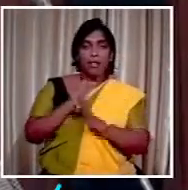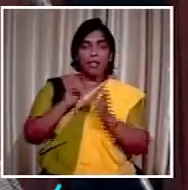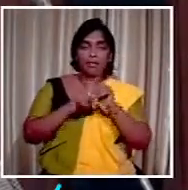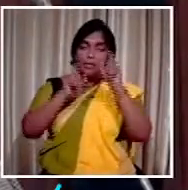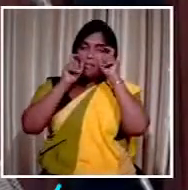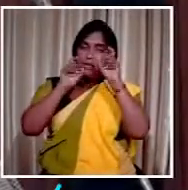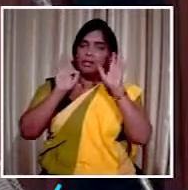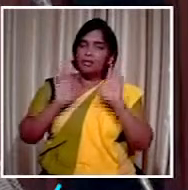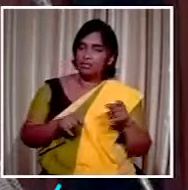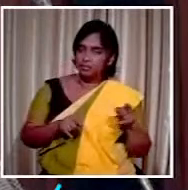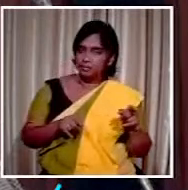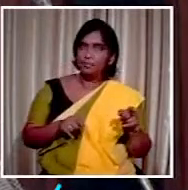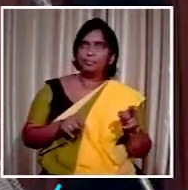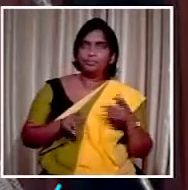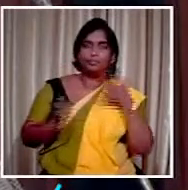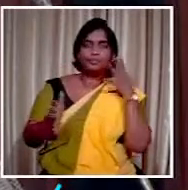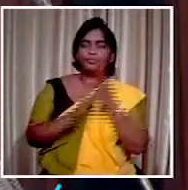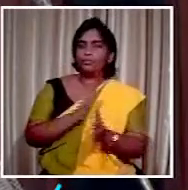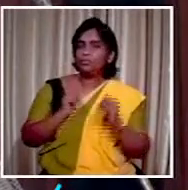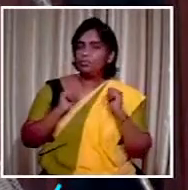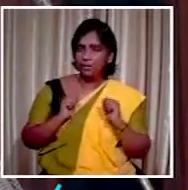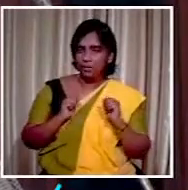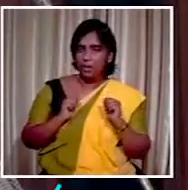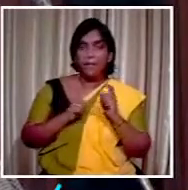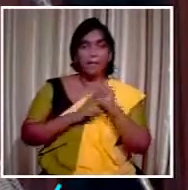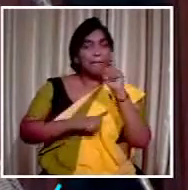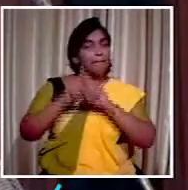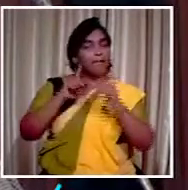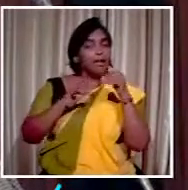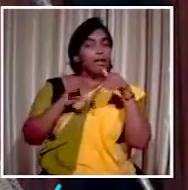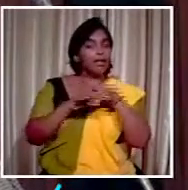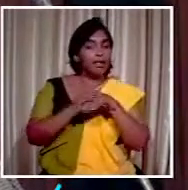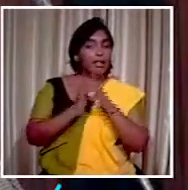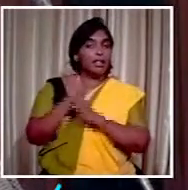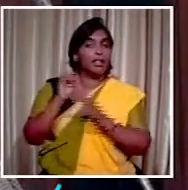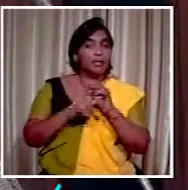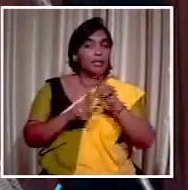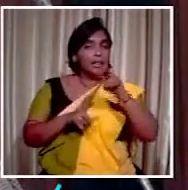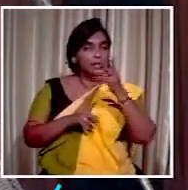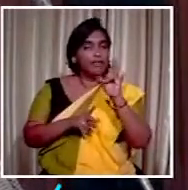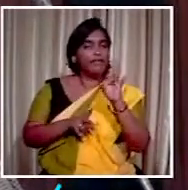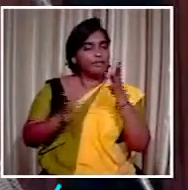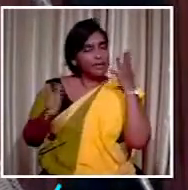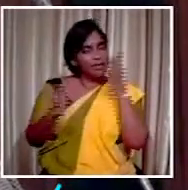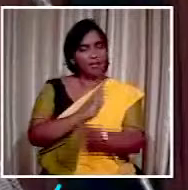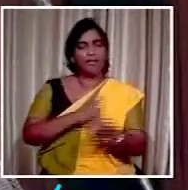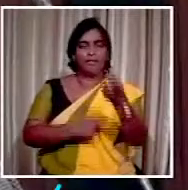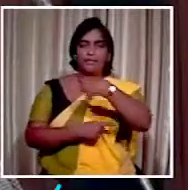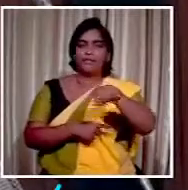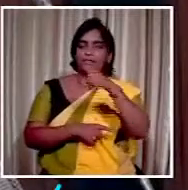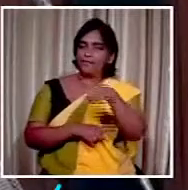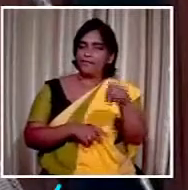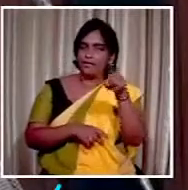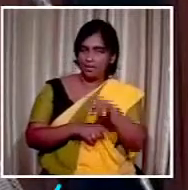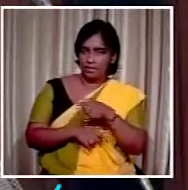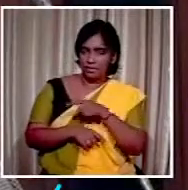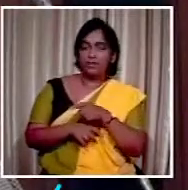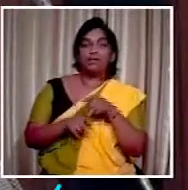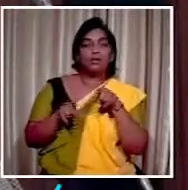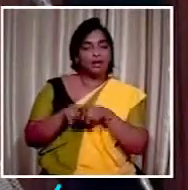ඉන්නවා. කාගේද වැරද්ද? මේ පාර්ලිමේන්තුවේ මන්ත්‍රීවරු 225 දෙනාගේ වැරද්ද. ඒක නිසා